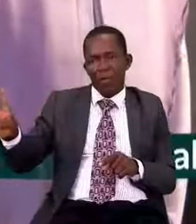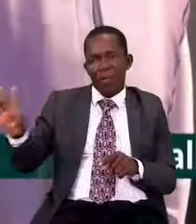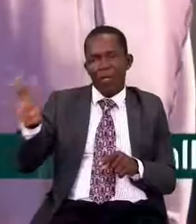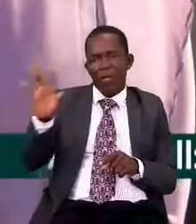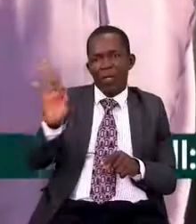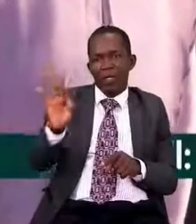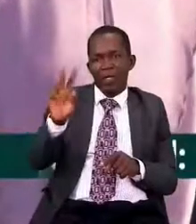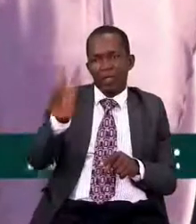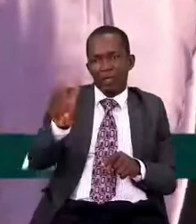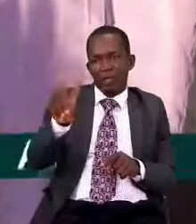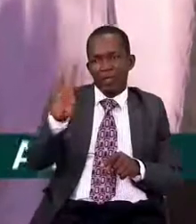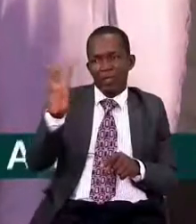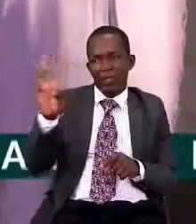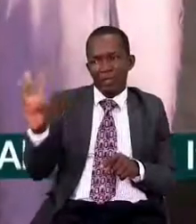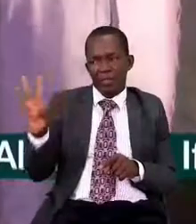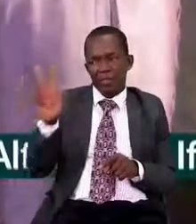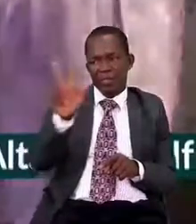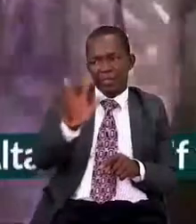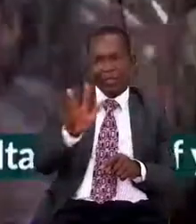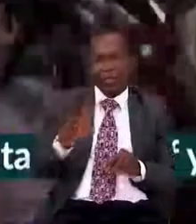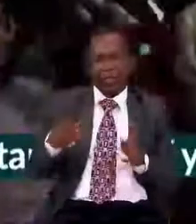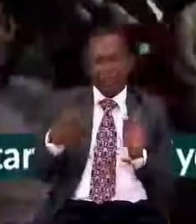Ou bien vous nous envoyez par WhatsApp